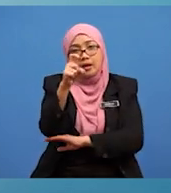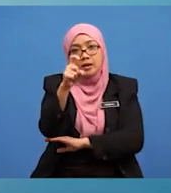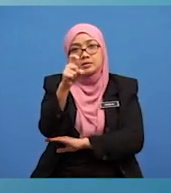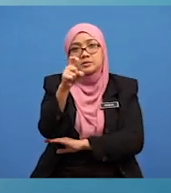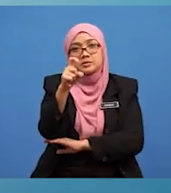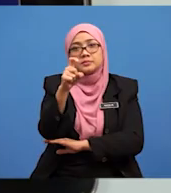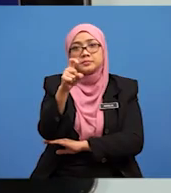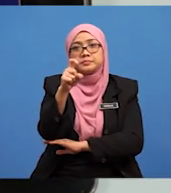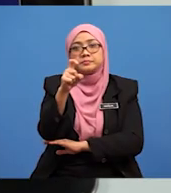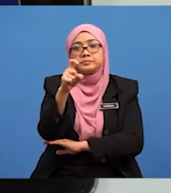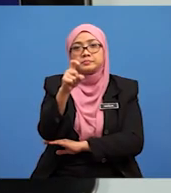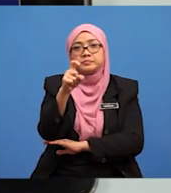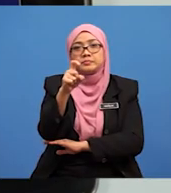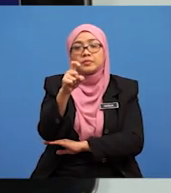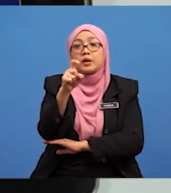X ialah